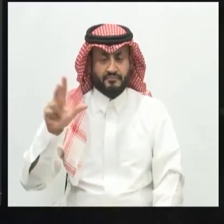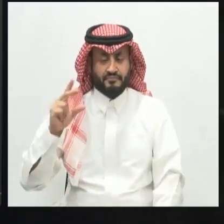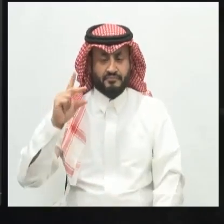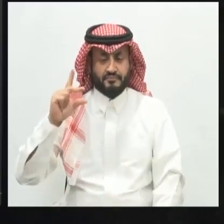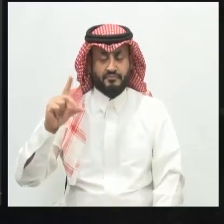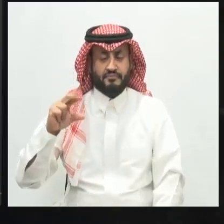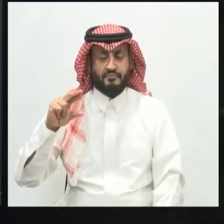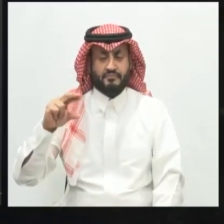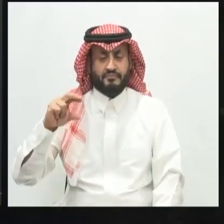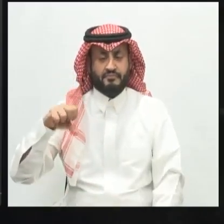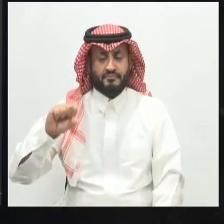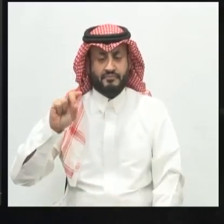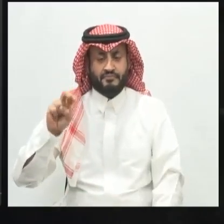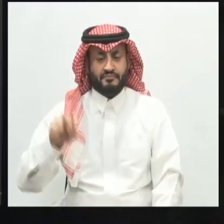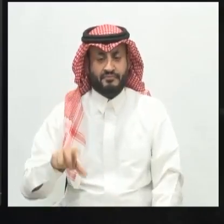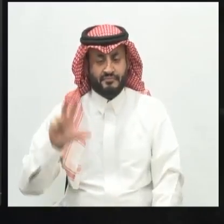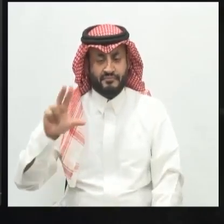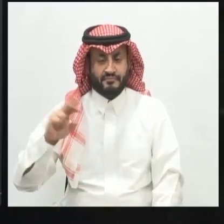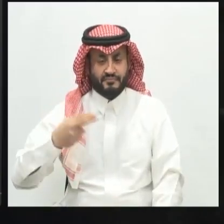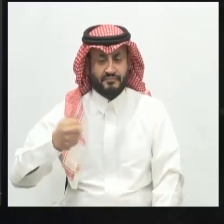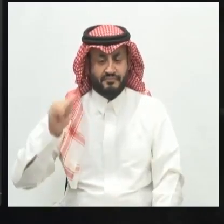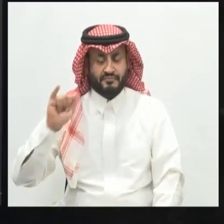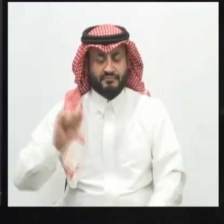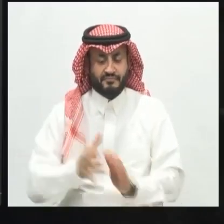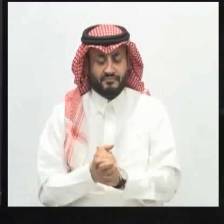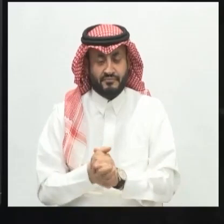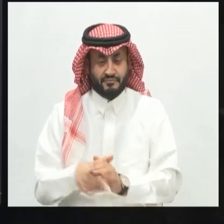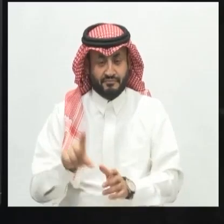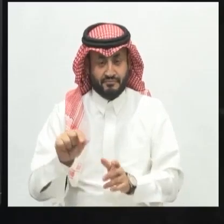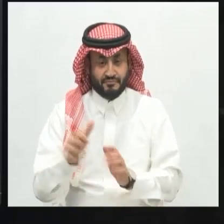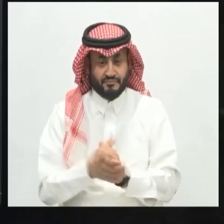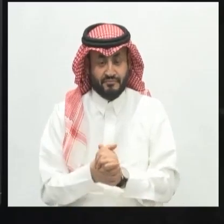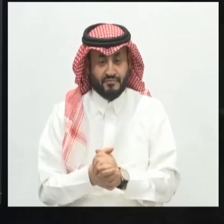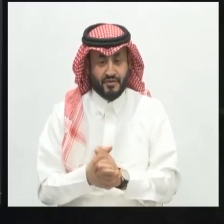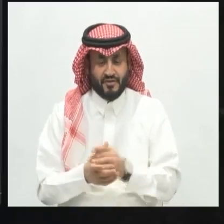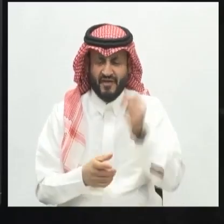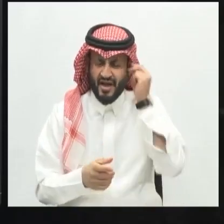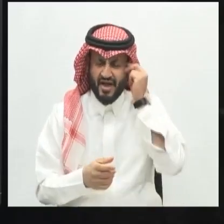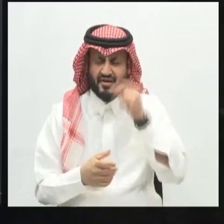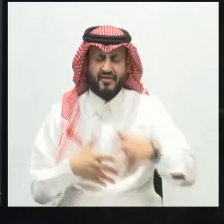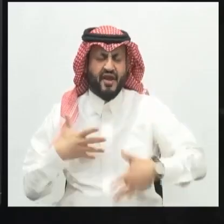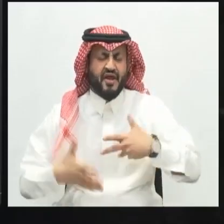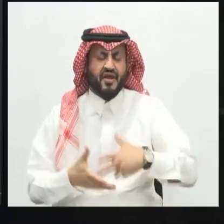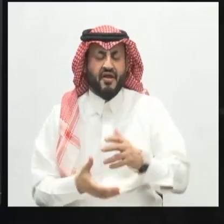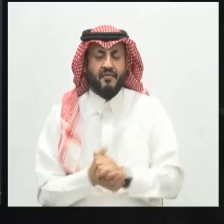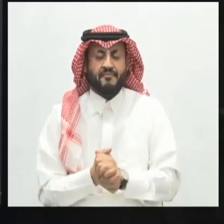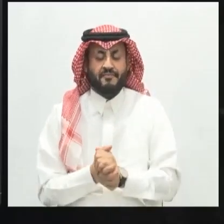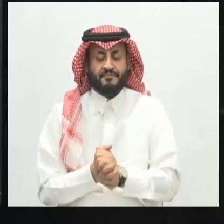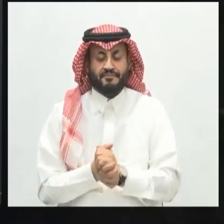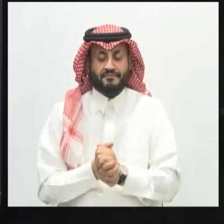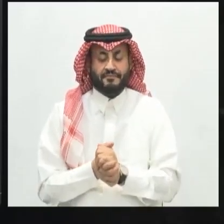ماذا اقصد بالذوق العام بارك الله فيكم هي حاسه معنويه مبدعين